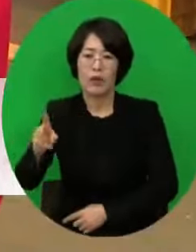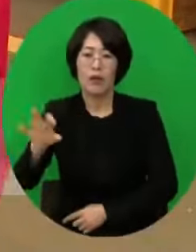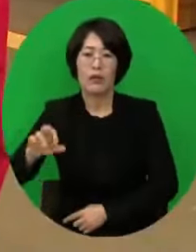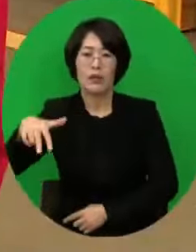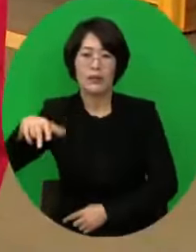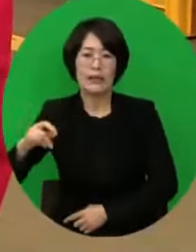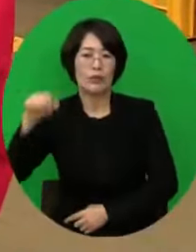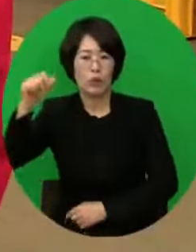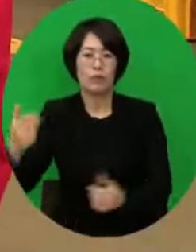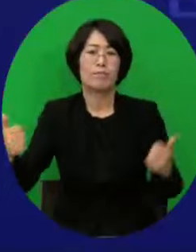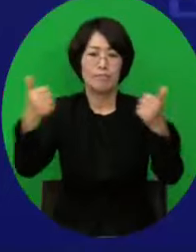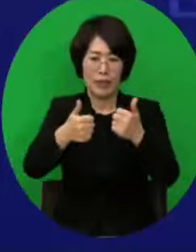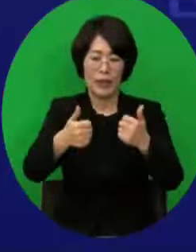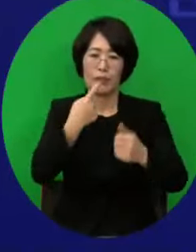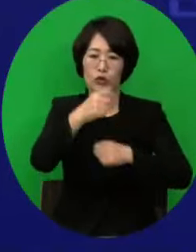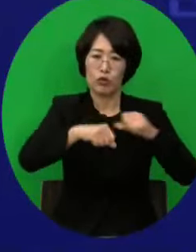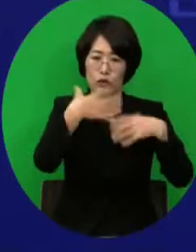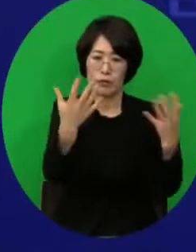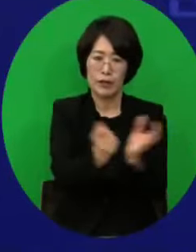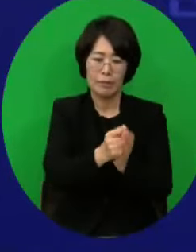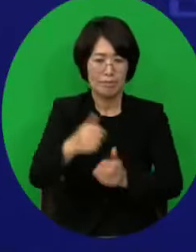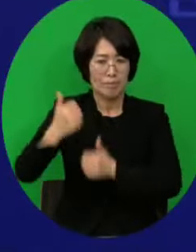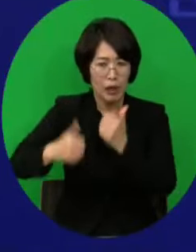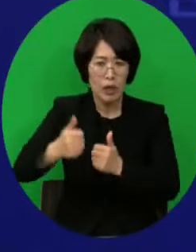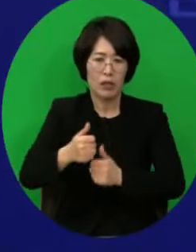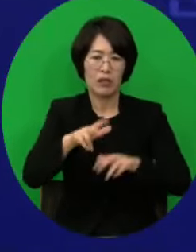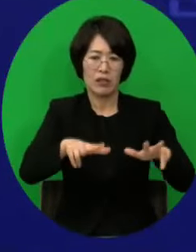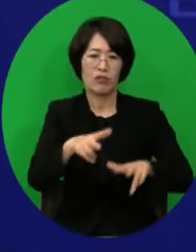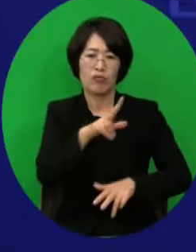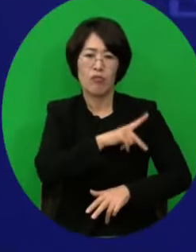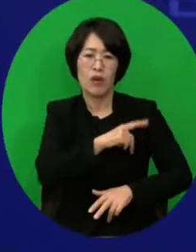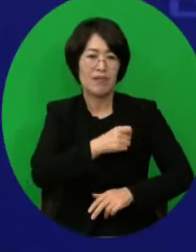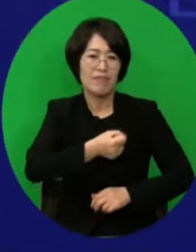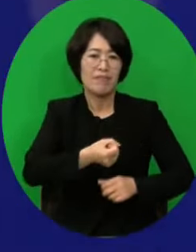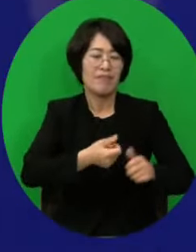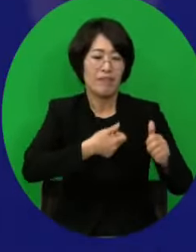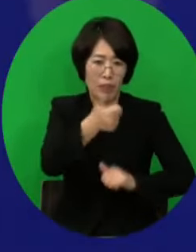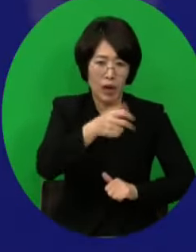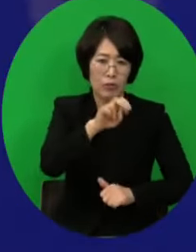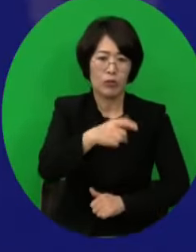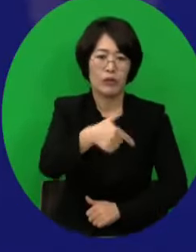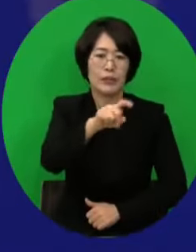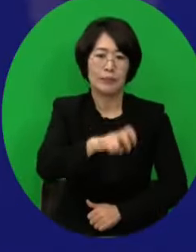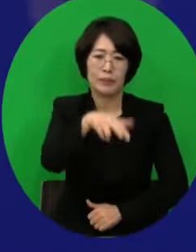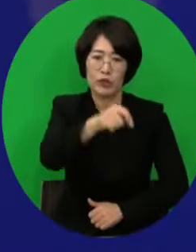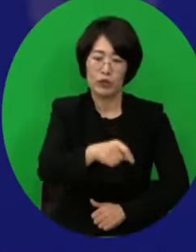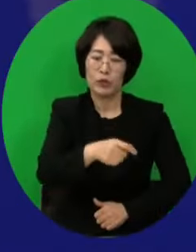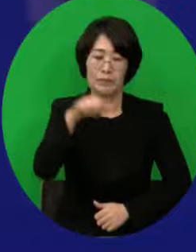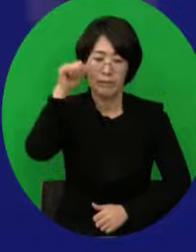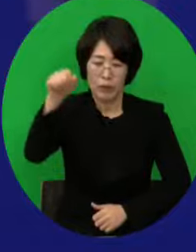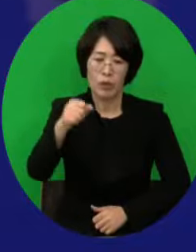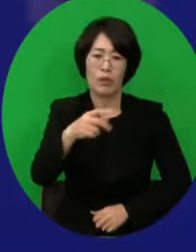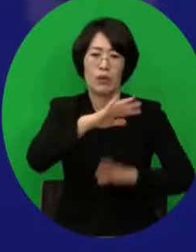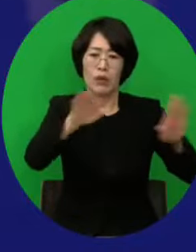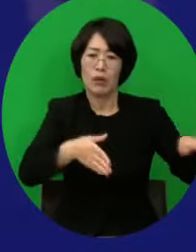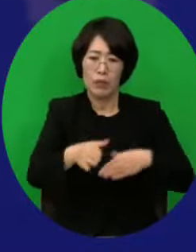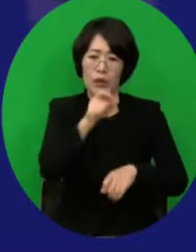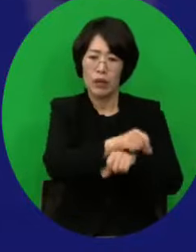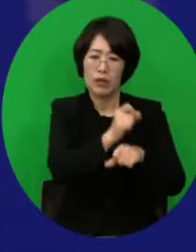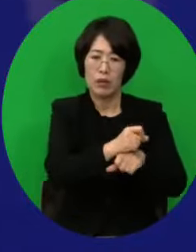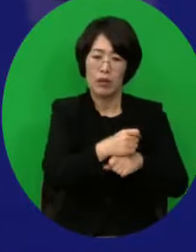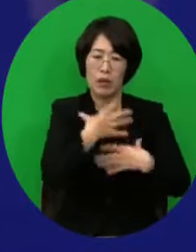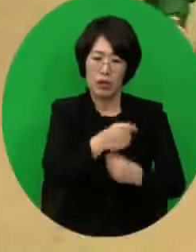완성됐습니다. 민주당 경선에서 현역 의원을 이기고 선거전에 뛰어든 문금주 후보는 전라남도와 행정안전부 등에서